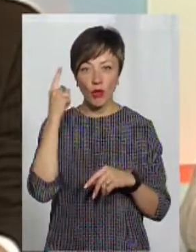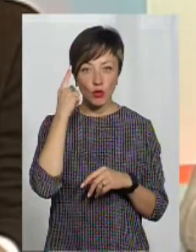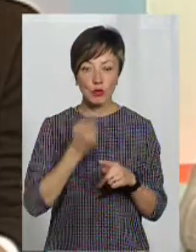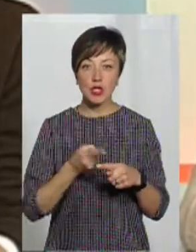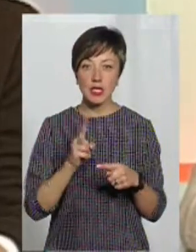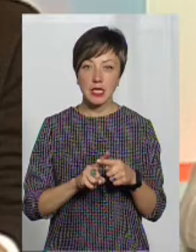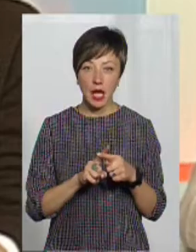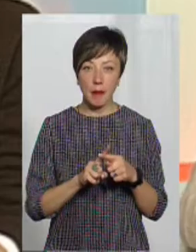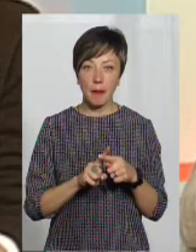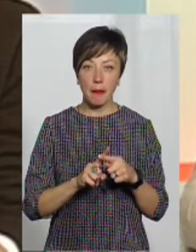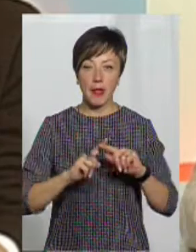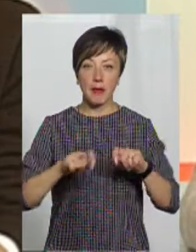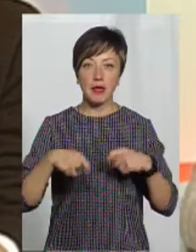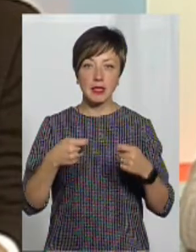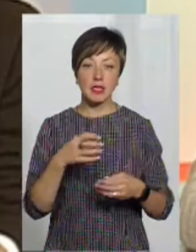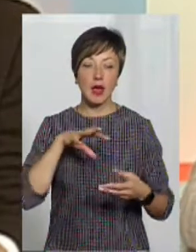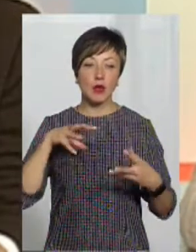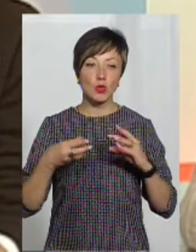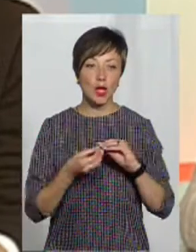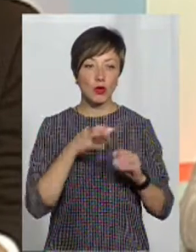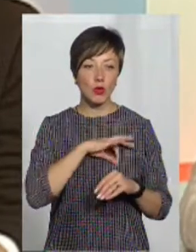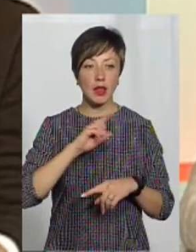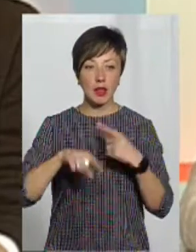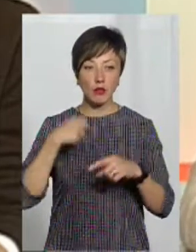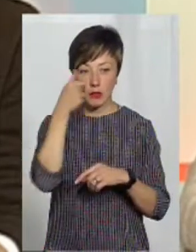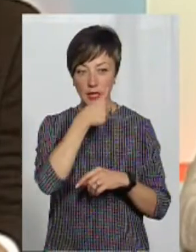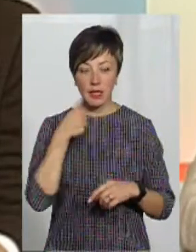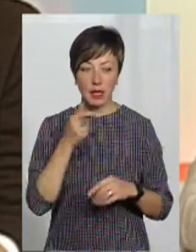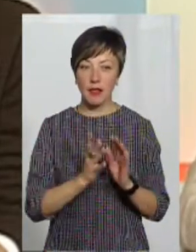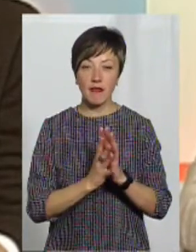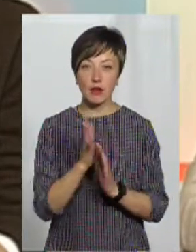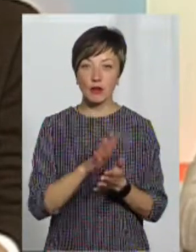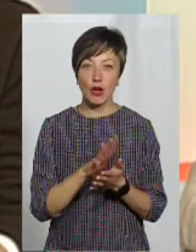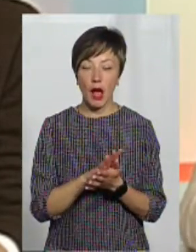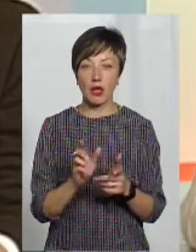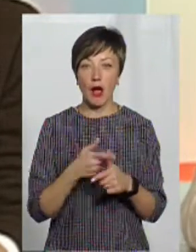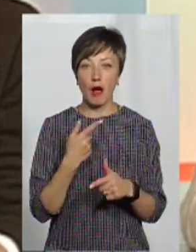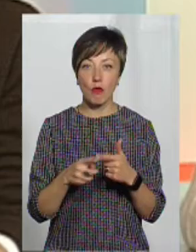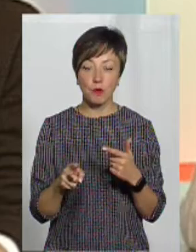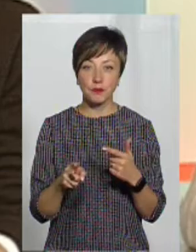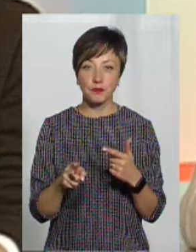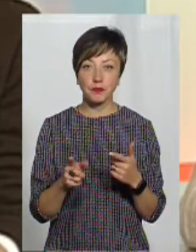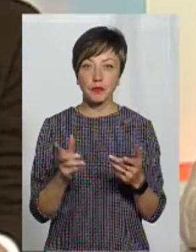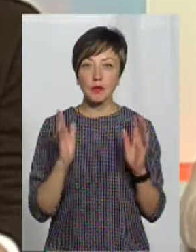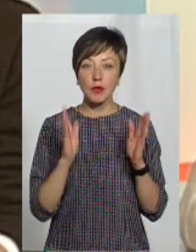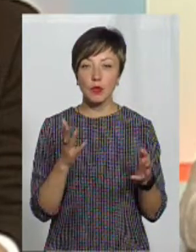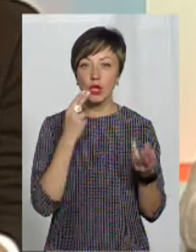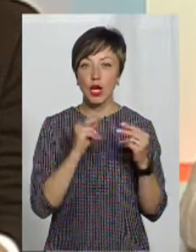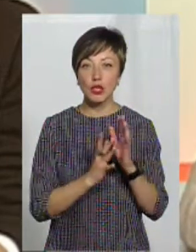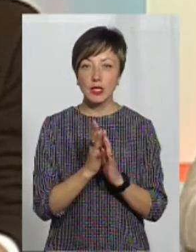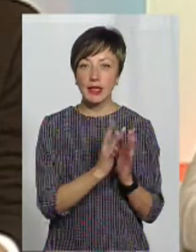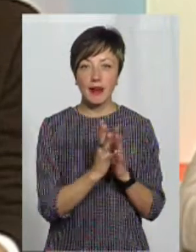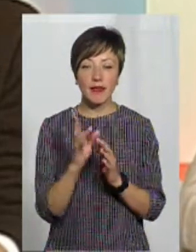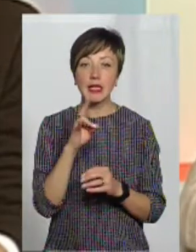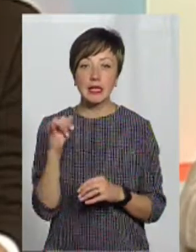думає, що це принесе корисний результат, тому що на наступний рік там не виросте бур'ян або буде якось краще рости трава.